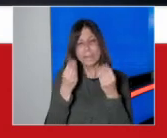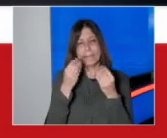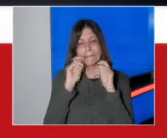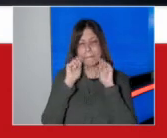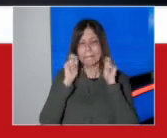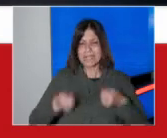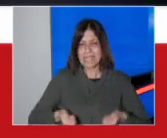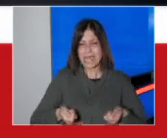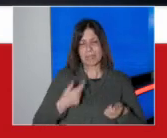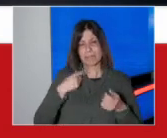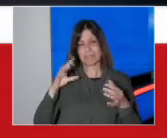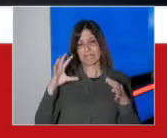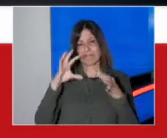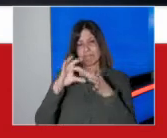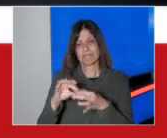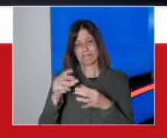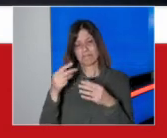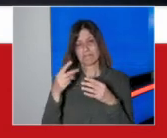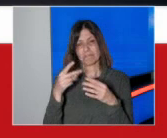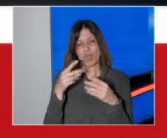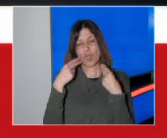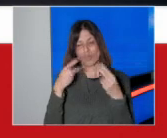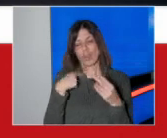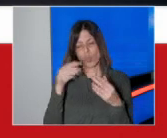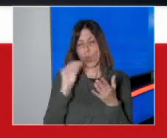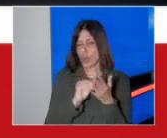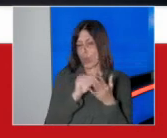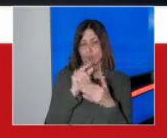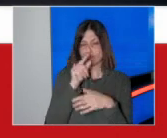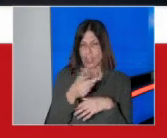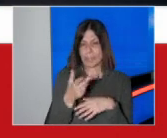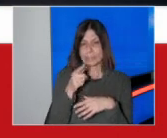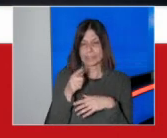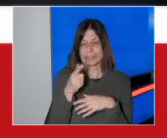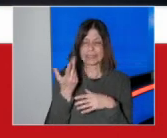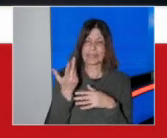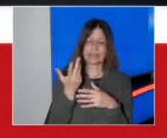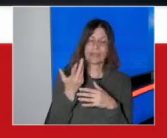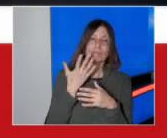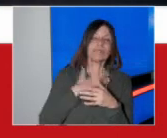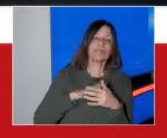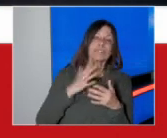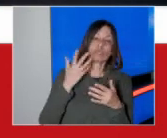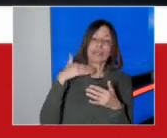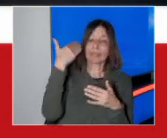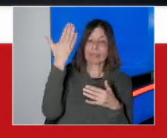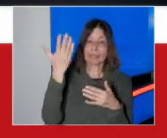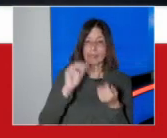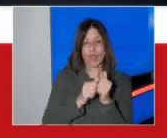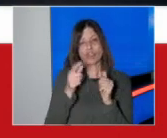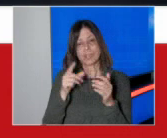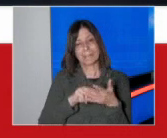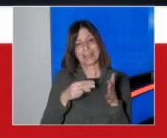אנחנו נצמדים לתשובה שלך, שאנחנו עדיין לא שם לחלוטין, זה מה, זה wishful thinking, או שזה פשוט מדיניות